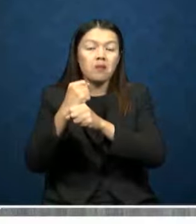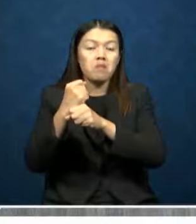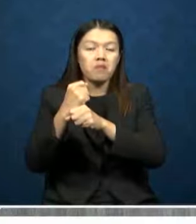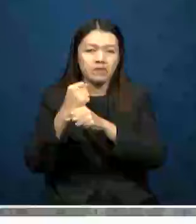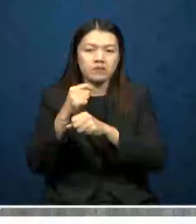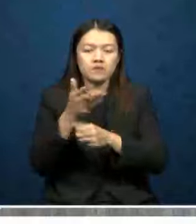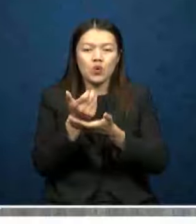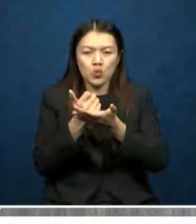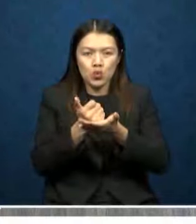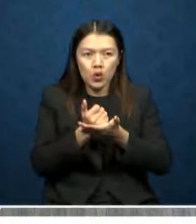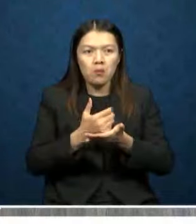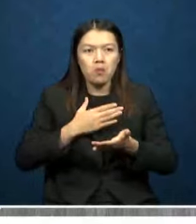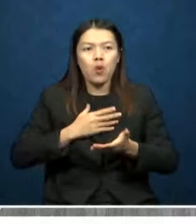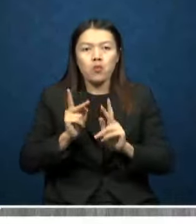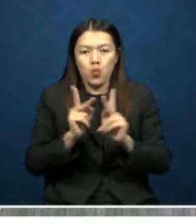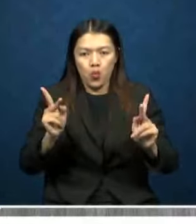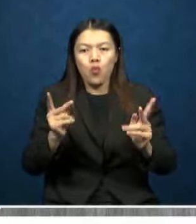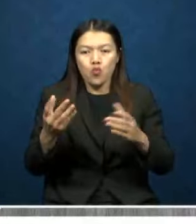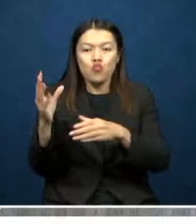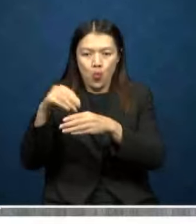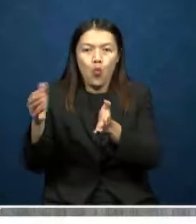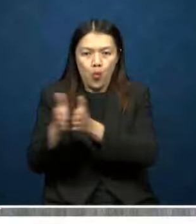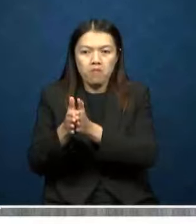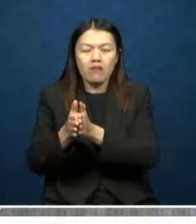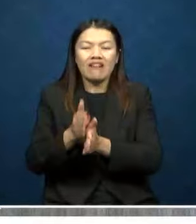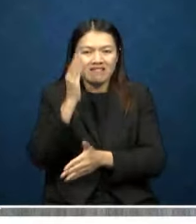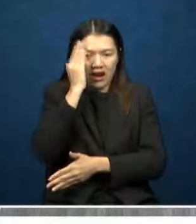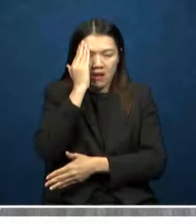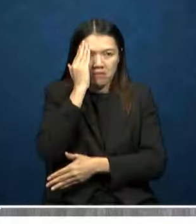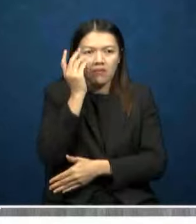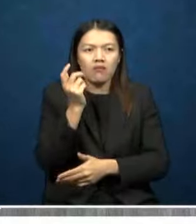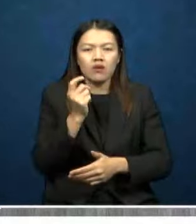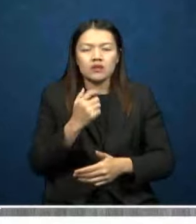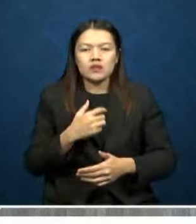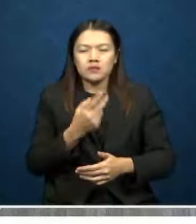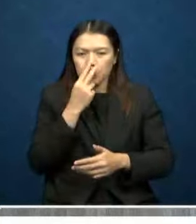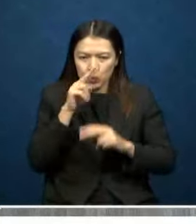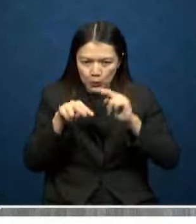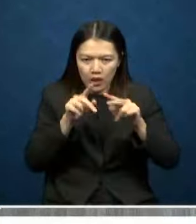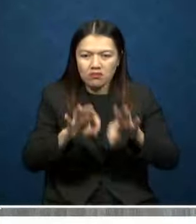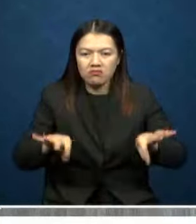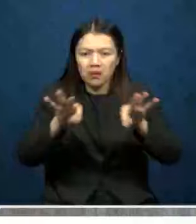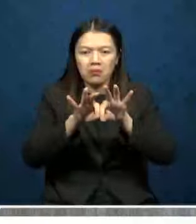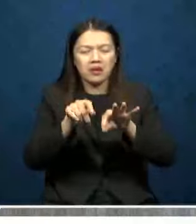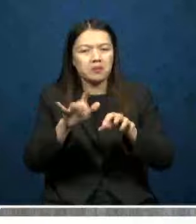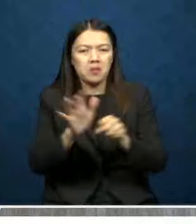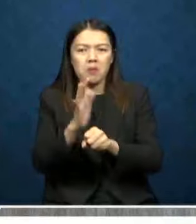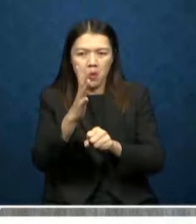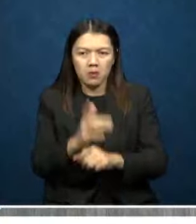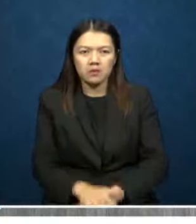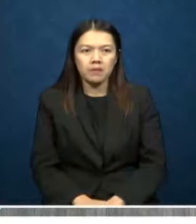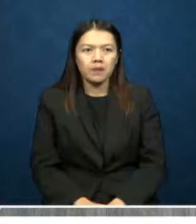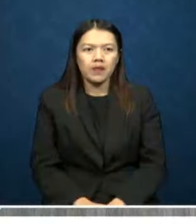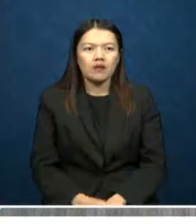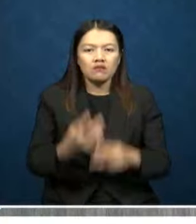ซึ่งผมเป็นคณะกรรมาธิการอยู่ด้วยเนี่ยทราบเป็นอย่างดีถึงความเอาใจใส่แต่นั่นยังไม่พอครับ